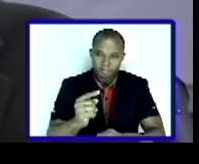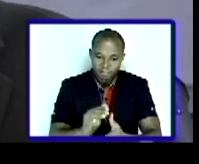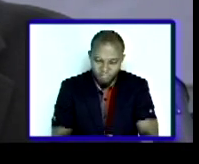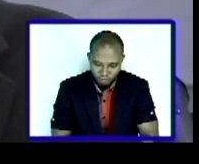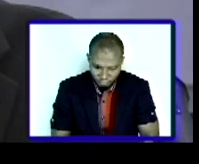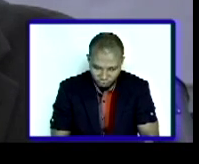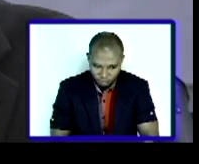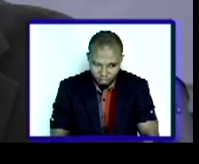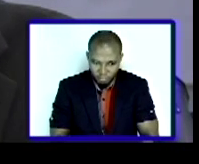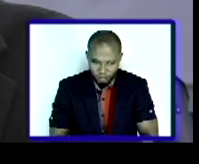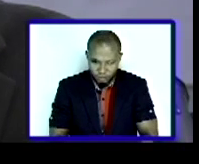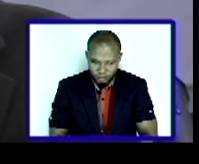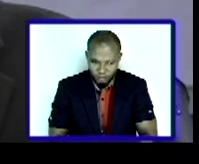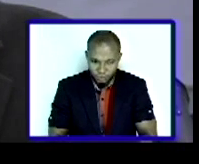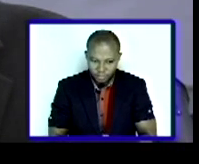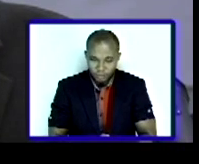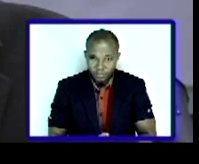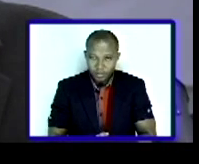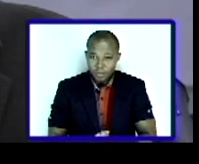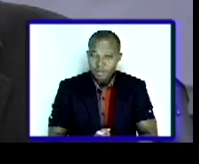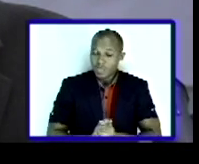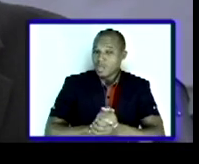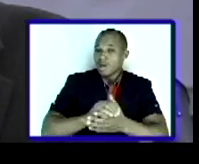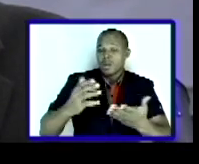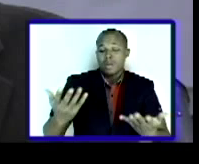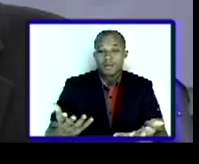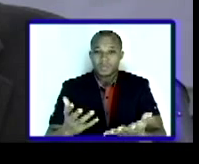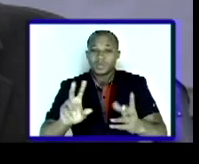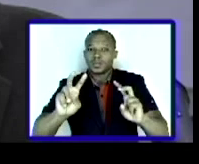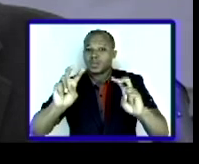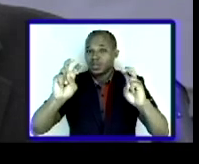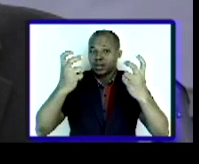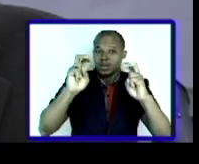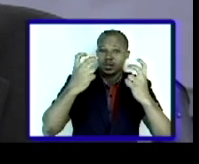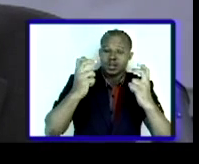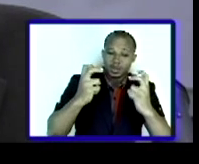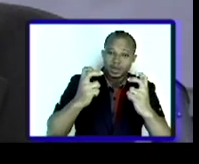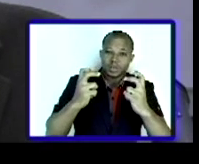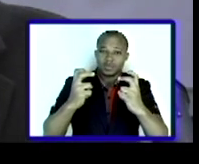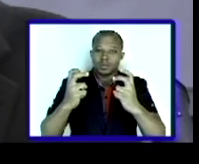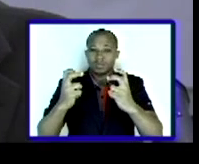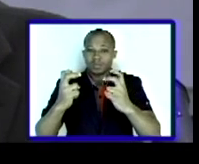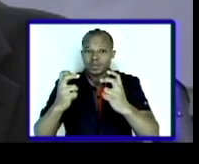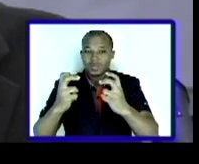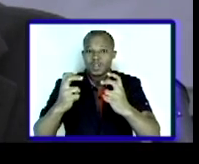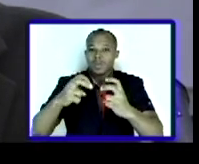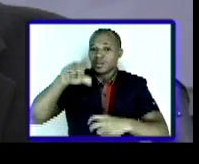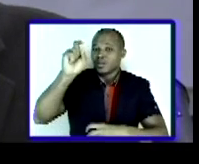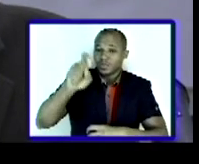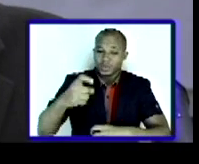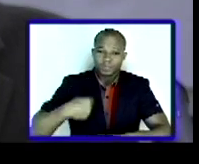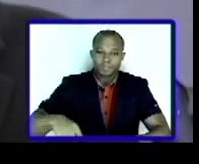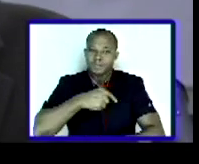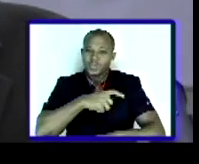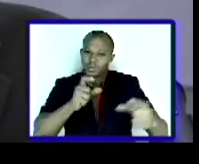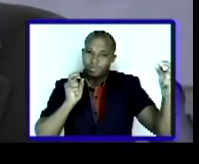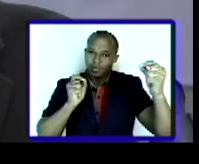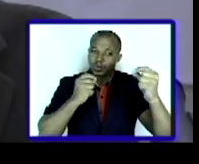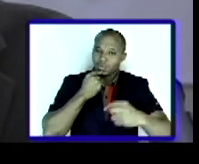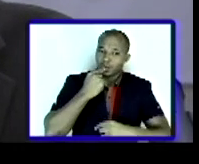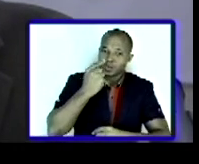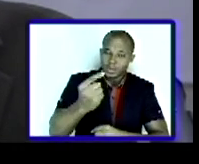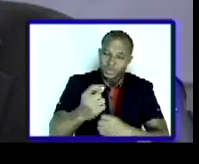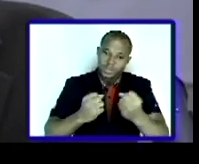En fait, ces derniers textes ne créent pas un nouveau droit. Ils ne font que